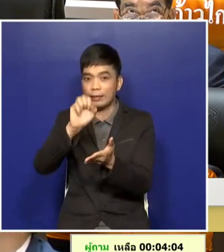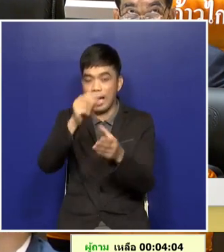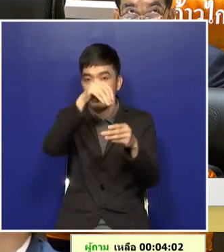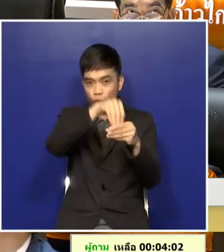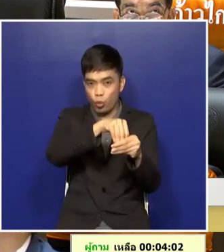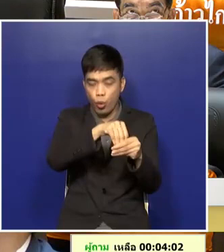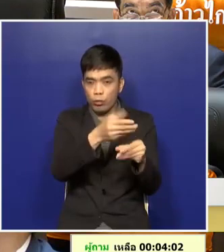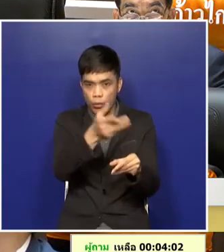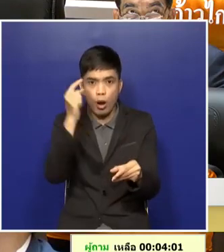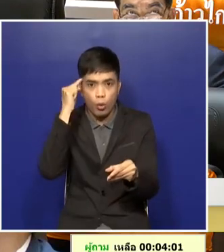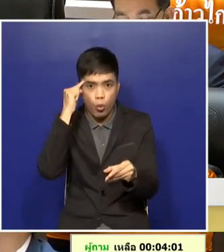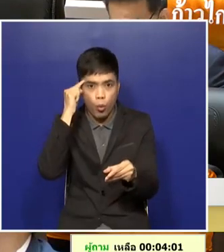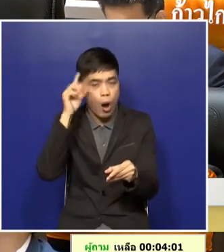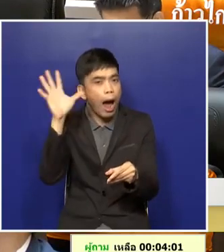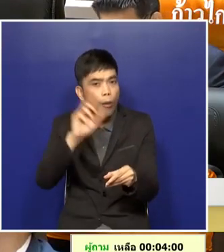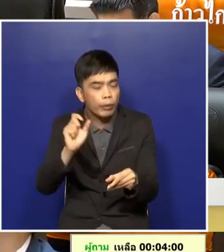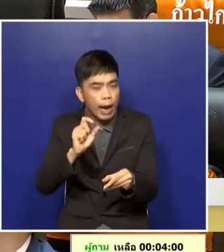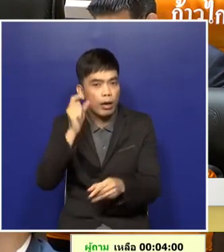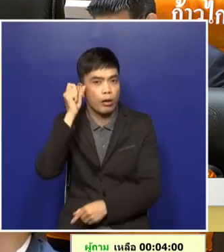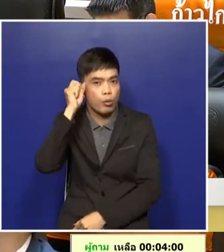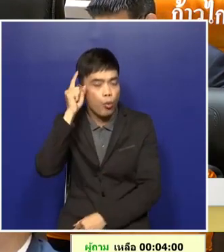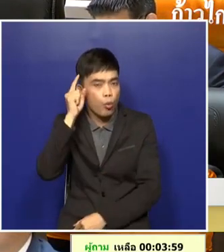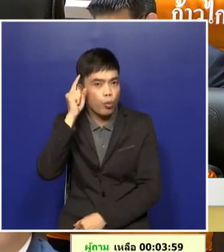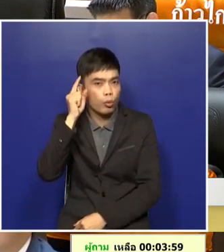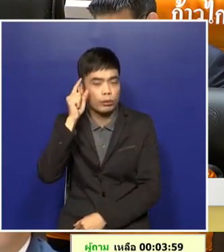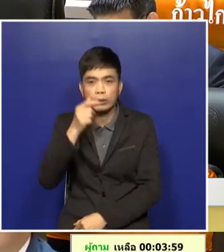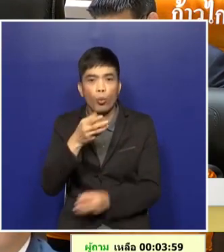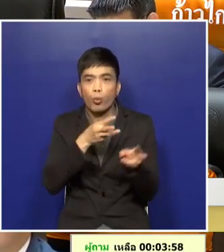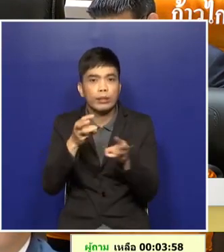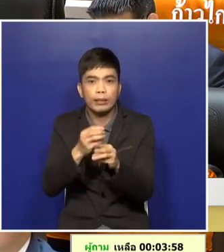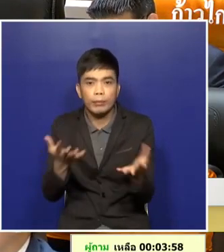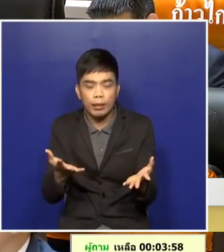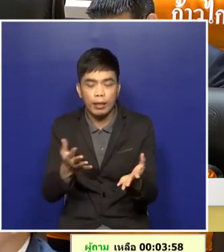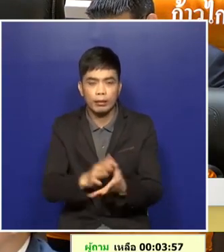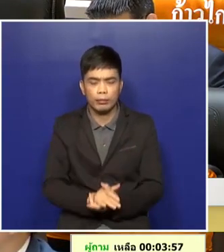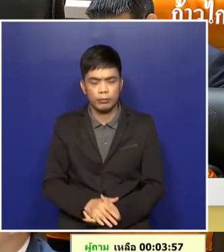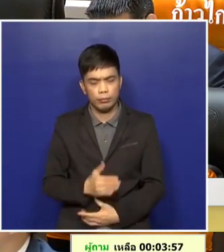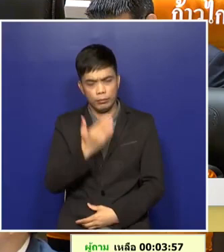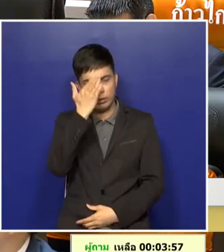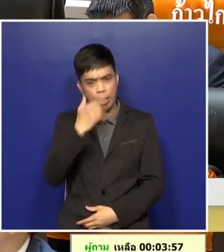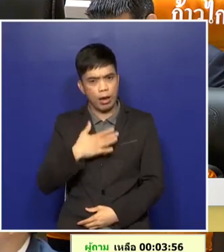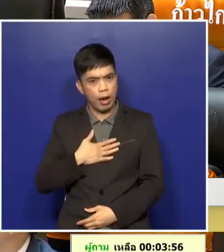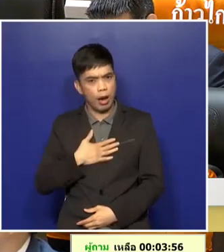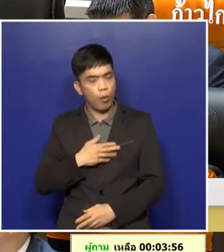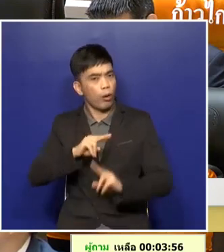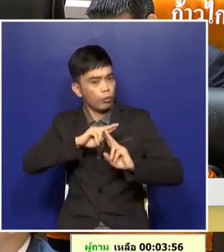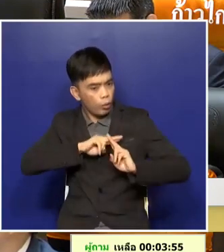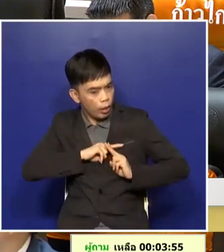นเรื่องที่ไม่ให้เกินกับคำว่าเยียวยาครับเพราะมันเป็นข้อกังวลของประชาชนที่แบบว่าอ้าวอย่างนี้ความเป็นส่